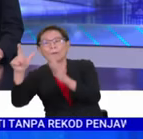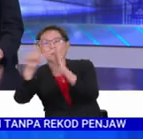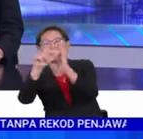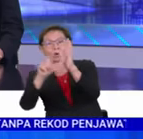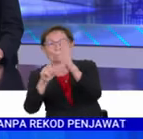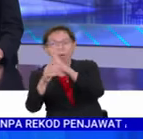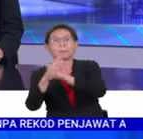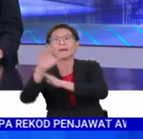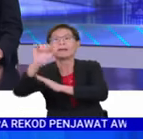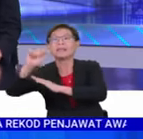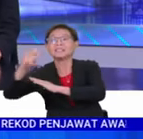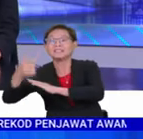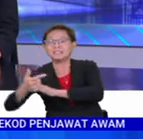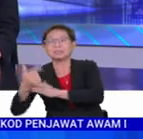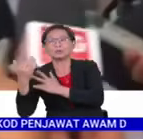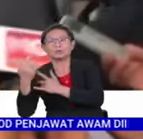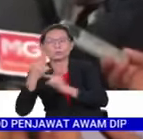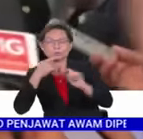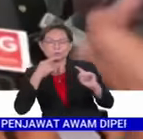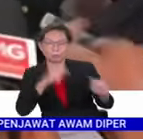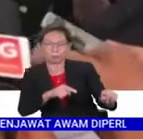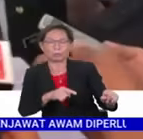Idrus Harun.